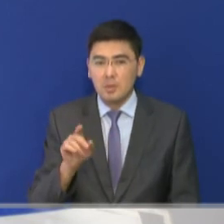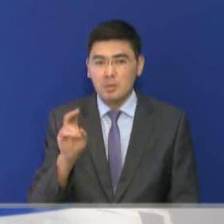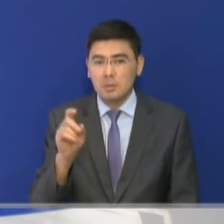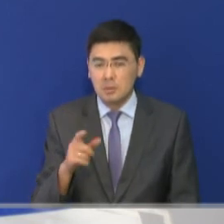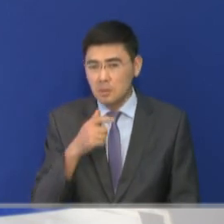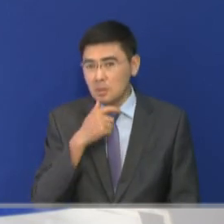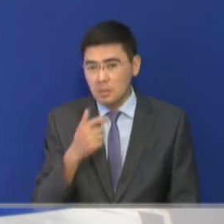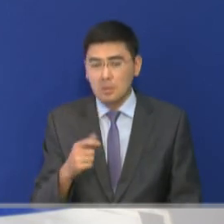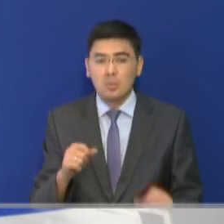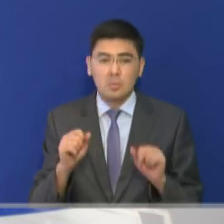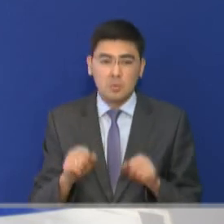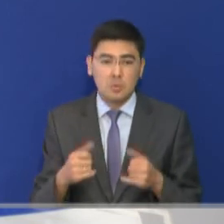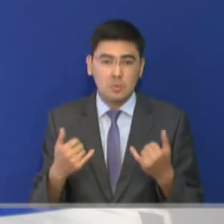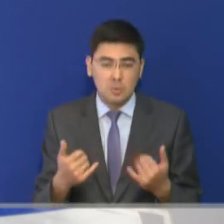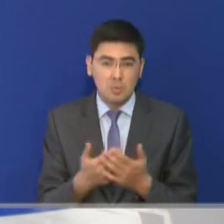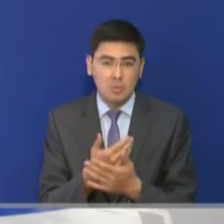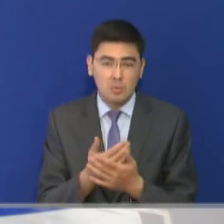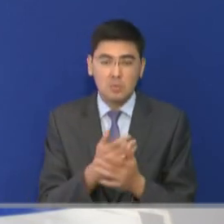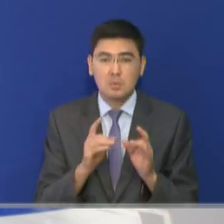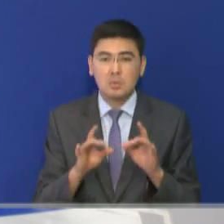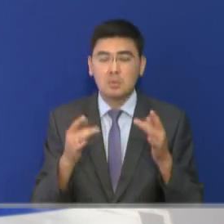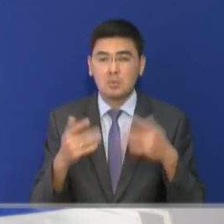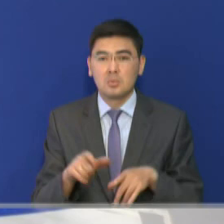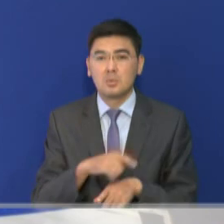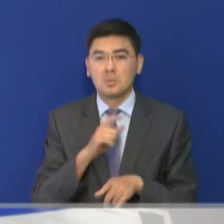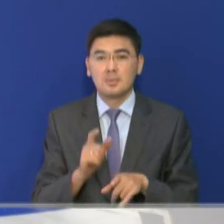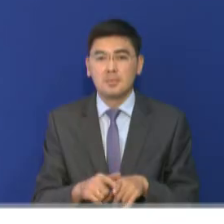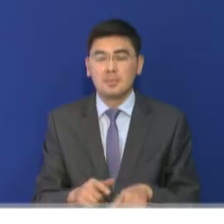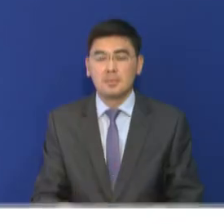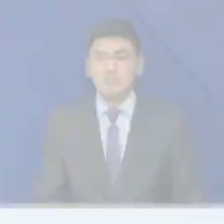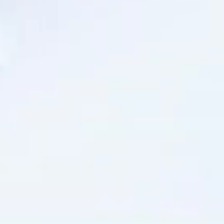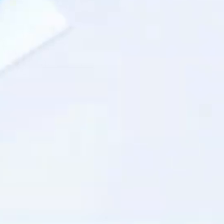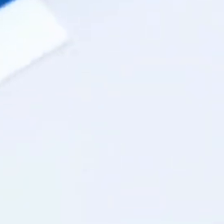сайтынан көре аласыздар. Бүгінгі айтарымыз осы. Эфирде келесі жүздескенше аман сау болыңыздар.